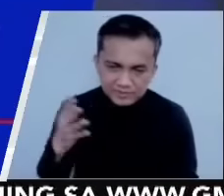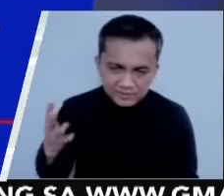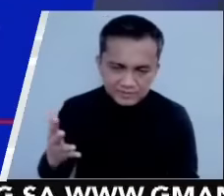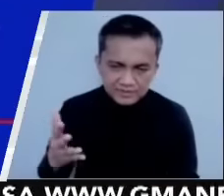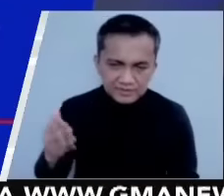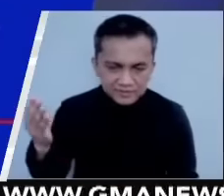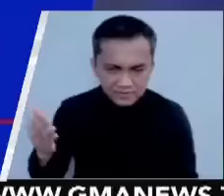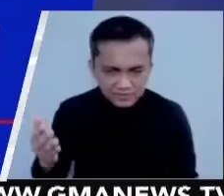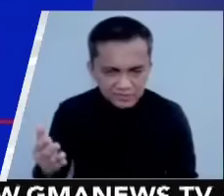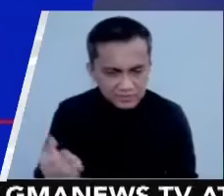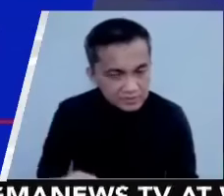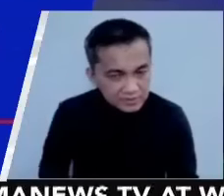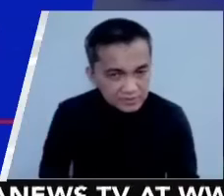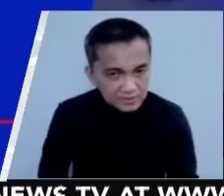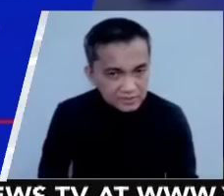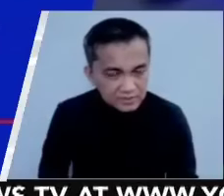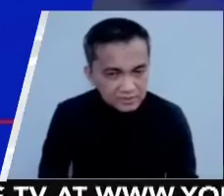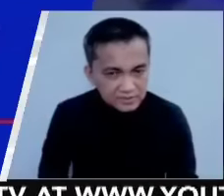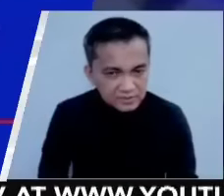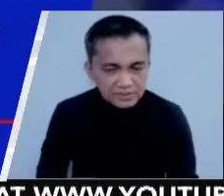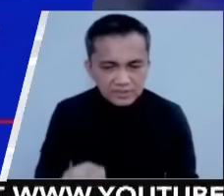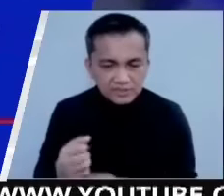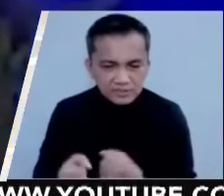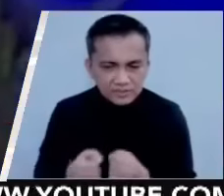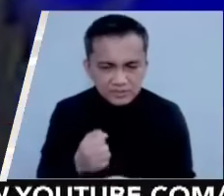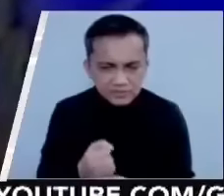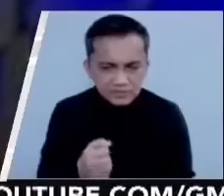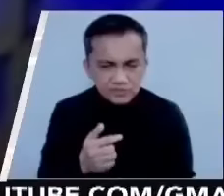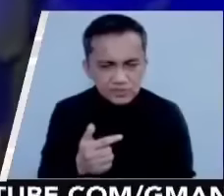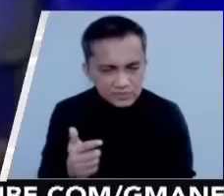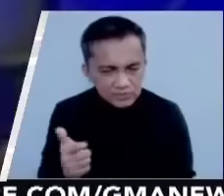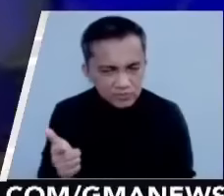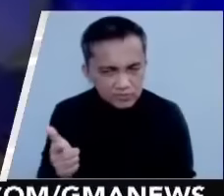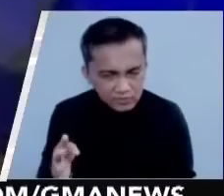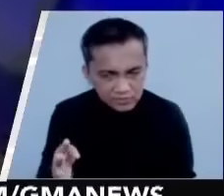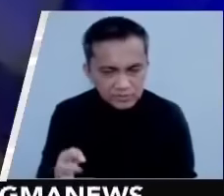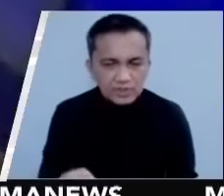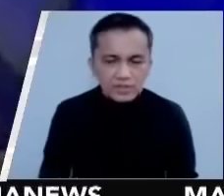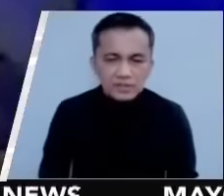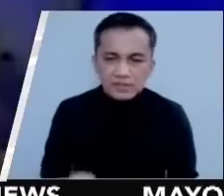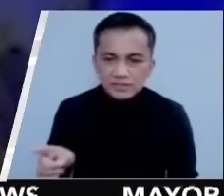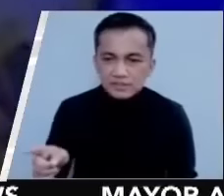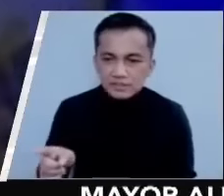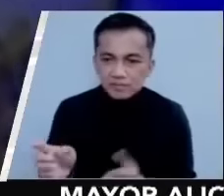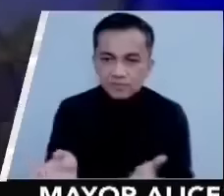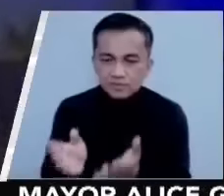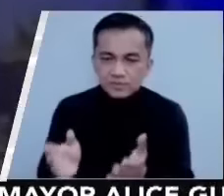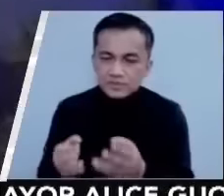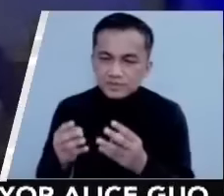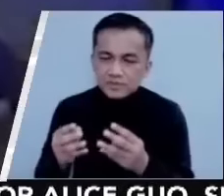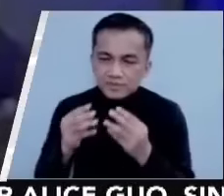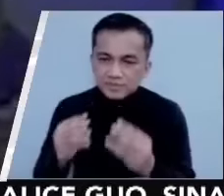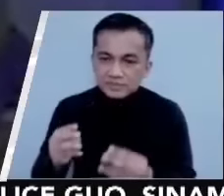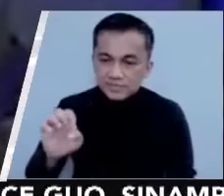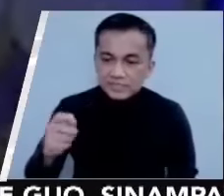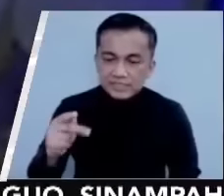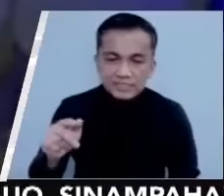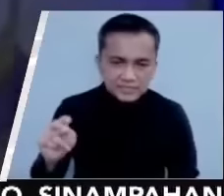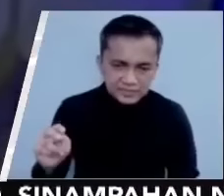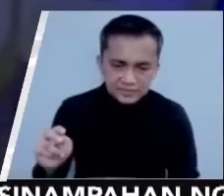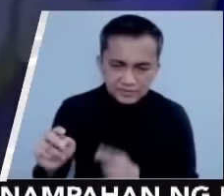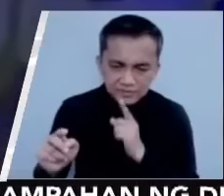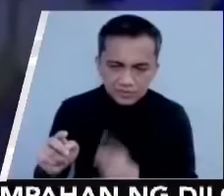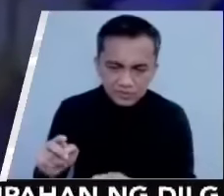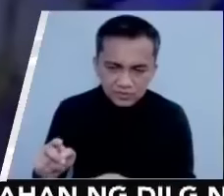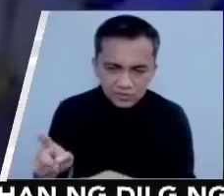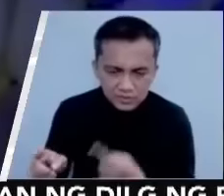because that is how I will learn. Ang motivational message ni Ethan, tiyak na tatatak bilang